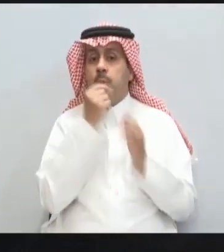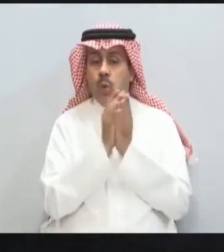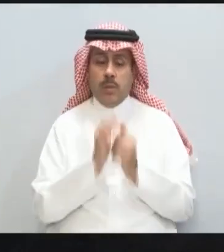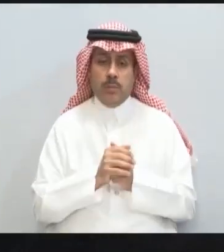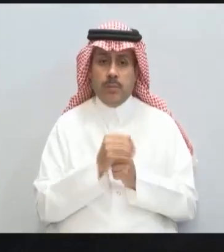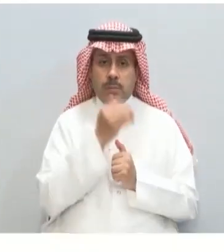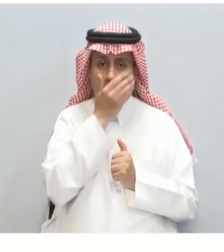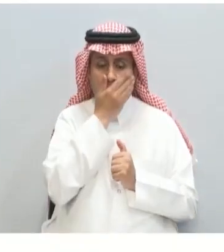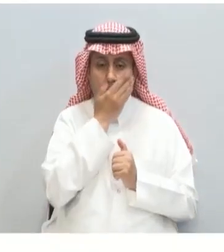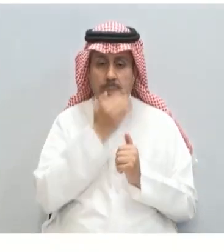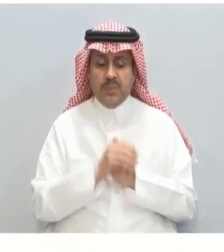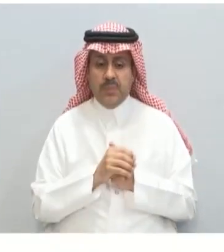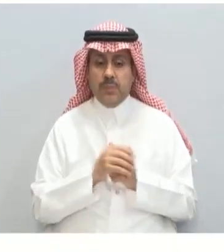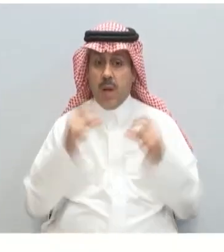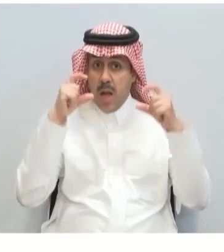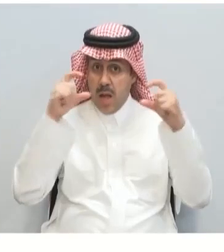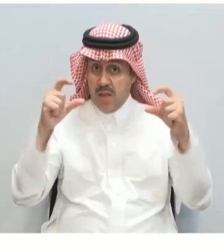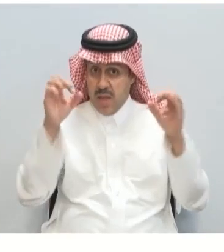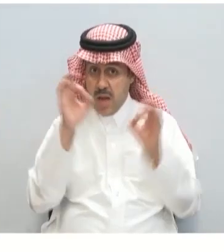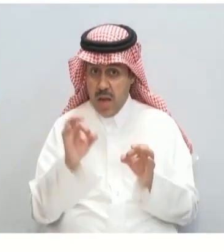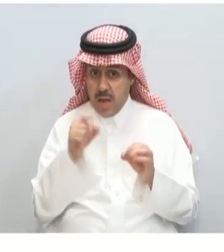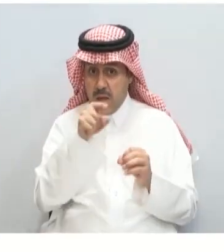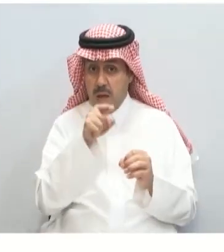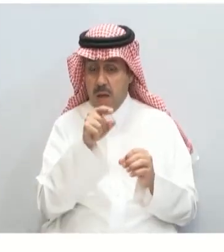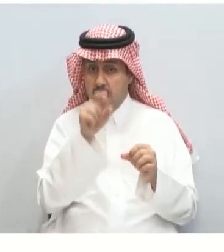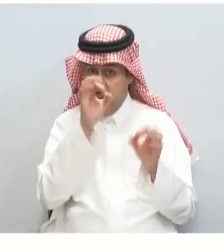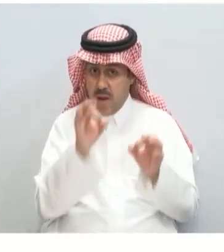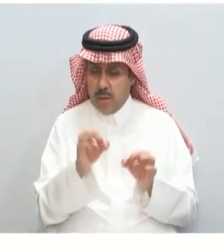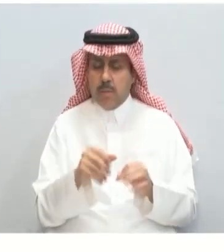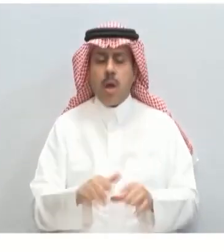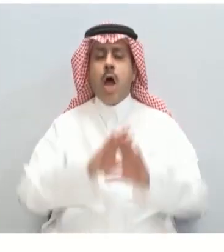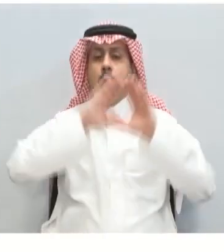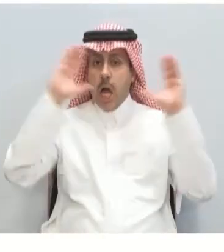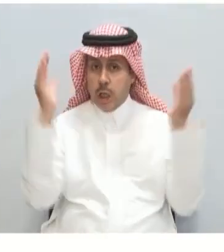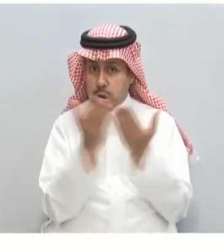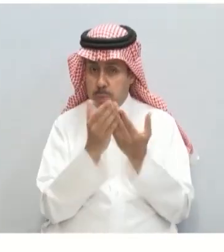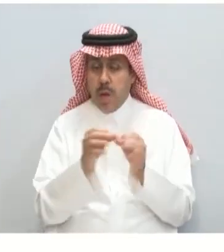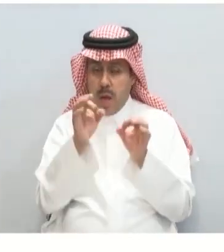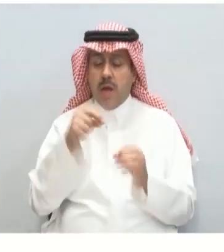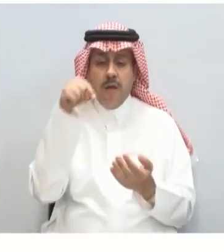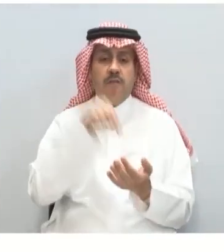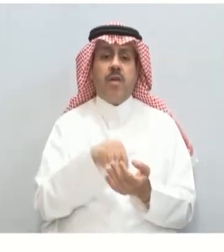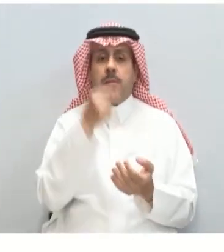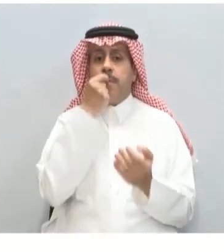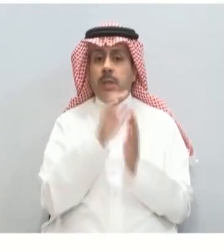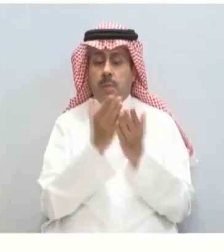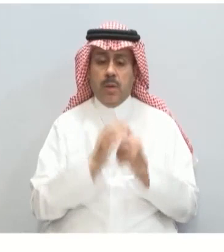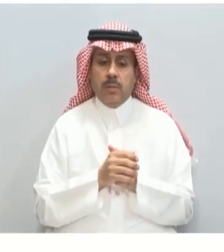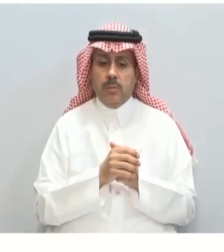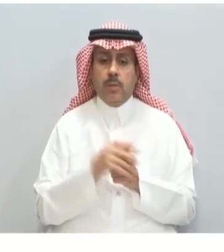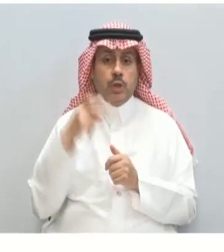الايه ولماذا جعل ابن مسعود هذه الايه اجمع ايه في كتاب الله سبحانه وتعالى